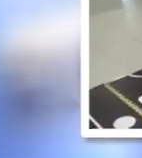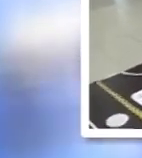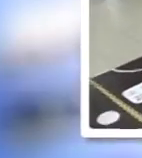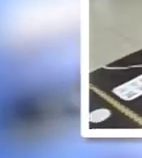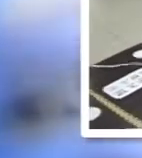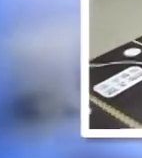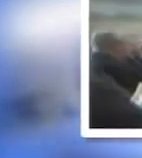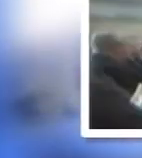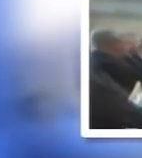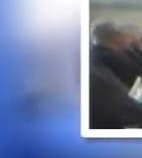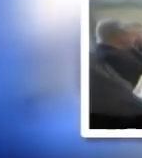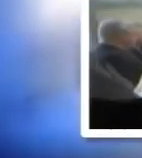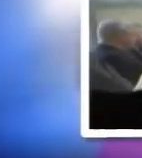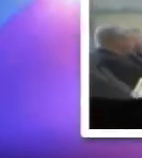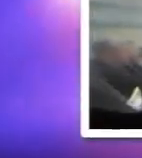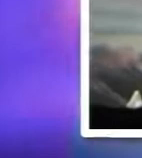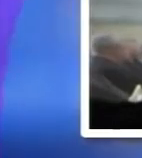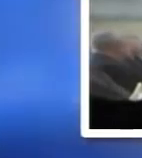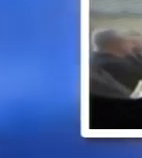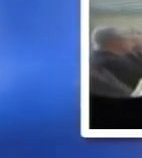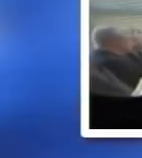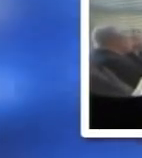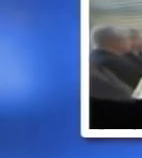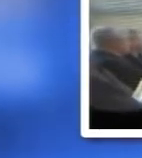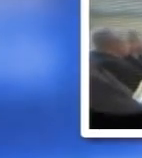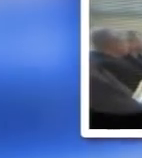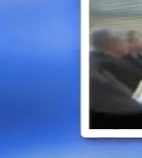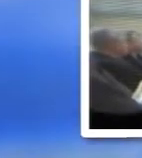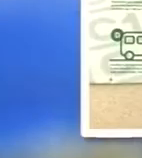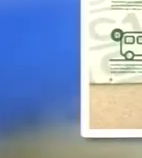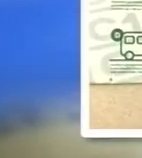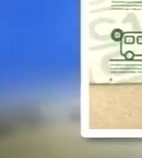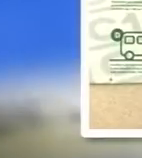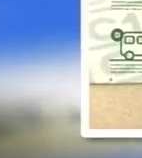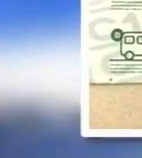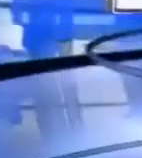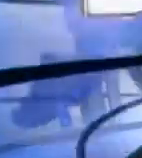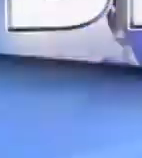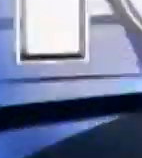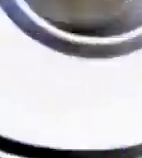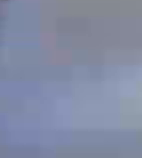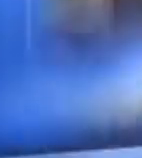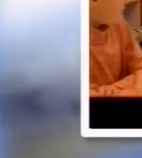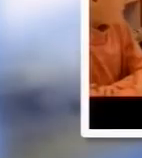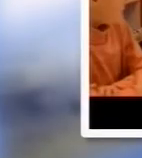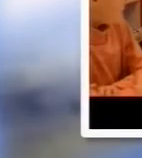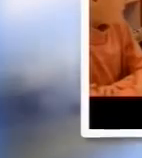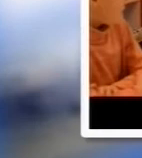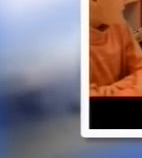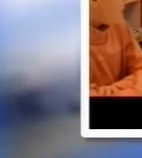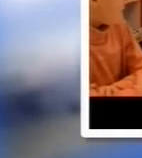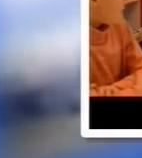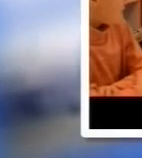сп'яніння. Такий засіб представники Всеукраїнського об'єднання автошкіл пропонують запровадити в автошколах.